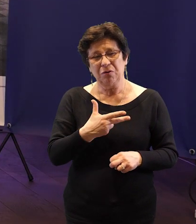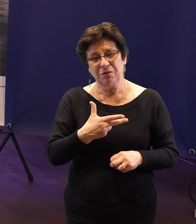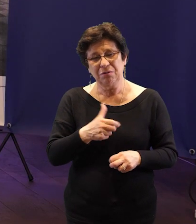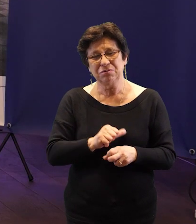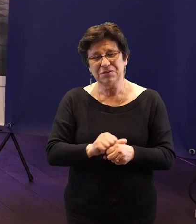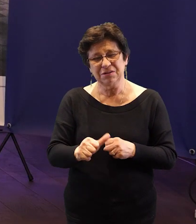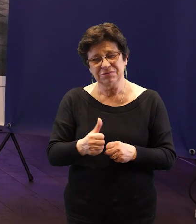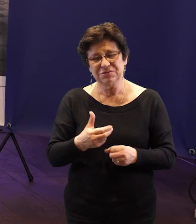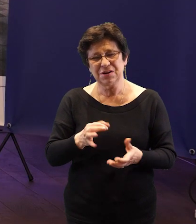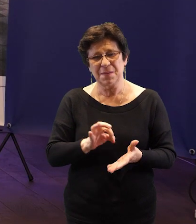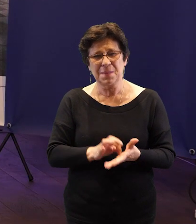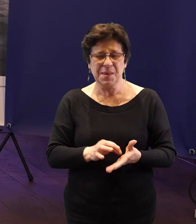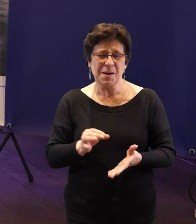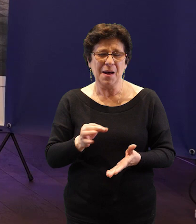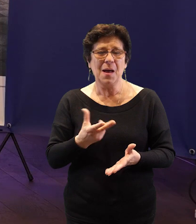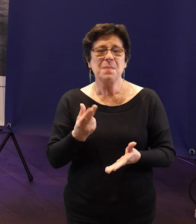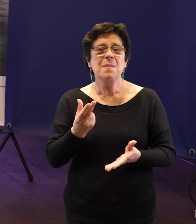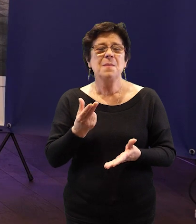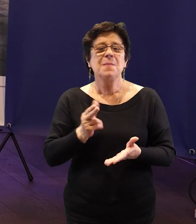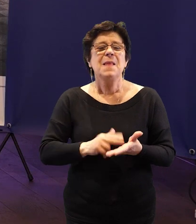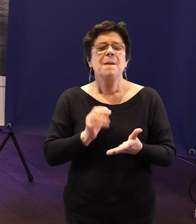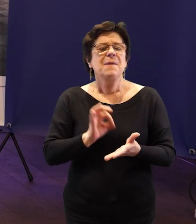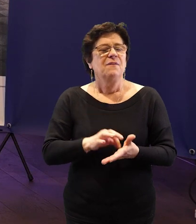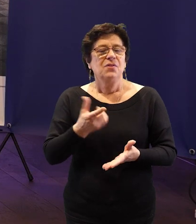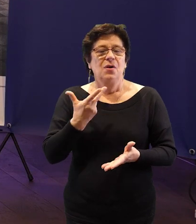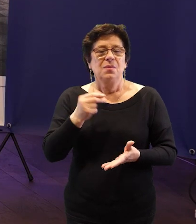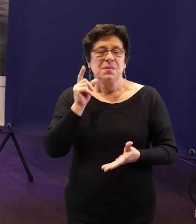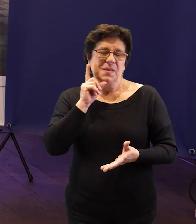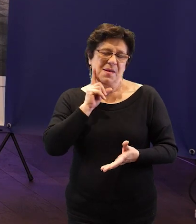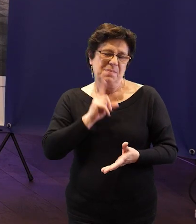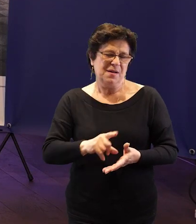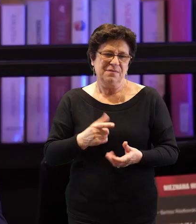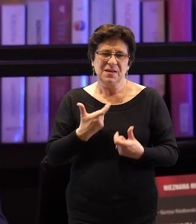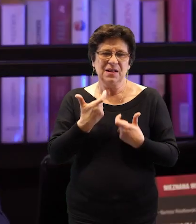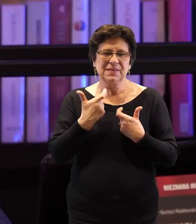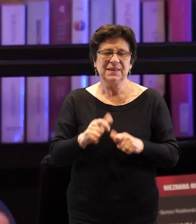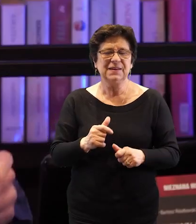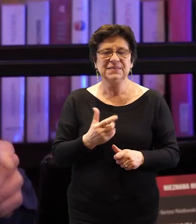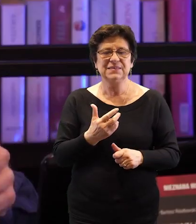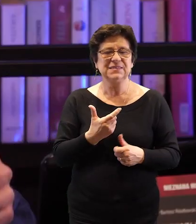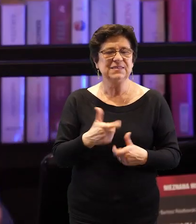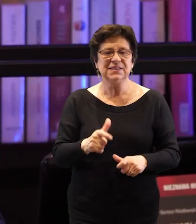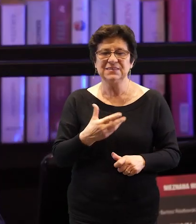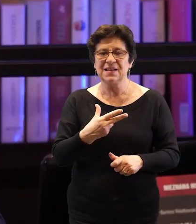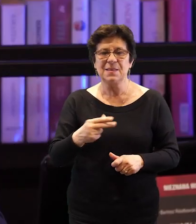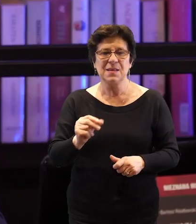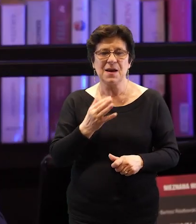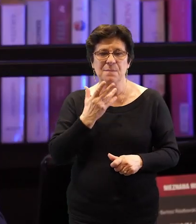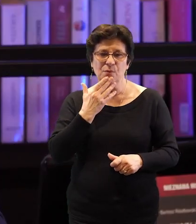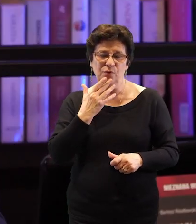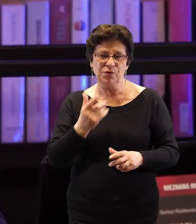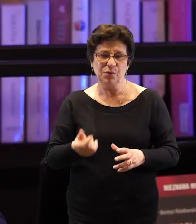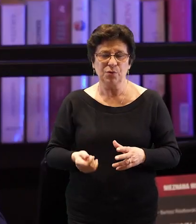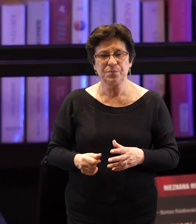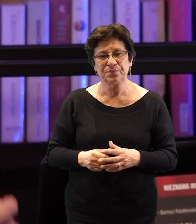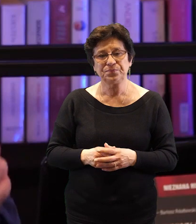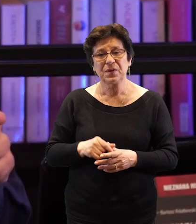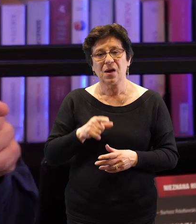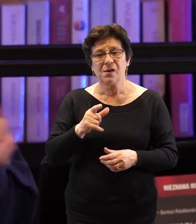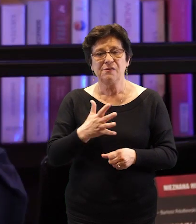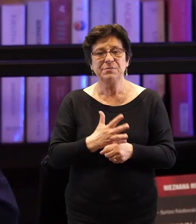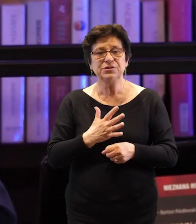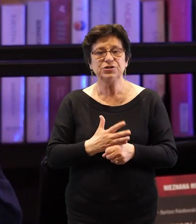że gdyby tak było, to już w 1950 roku by o tym wspomniał. A on wspomniał o tym dopiero w 1952